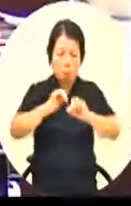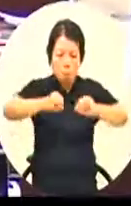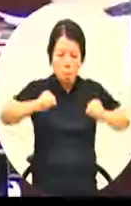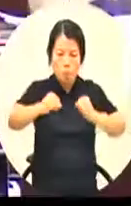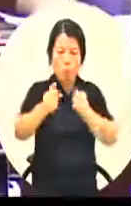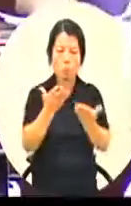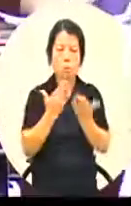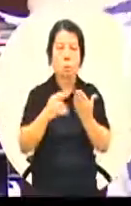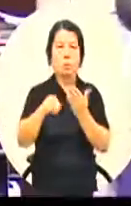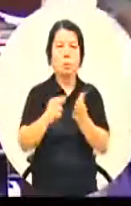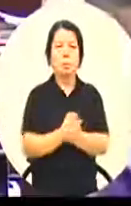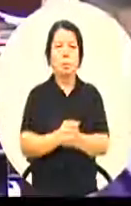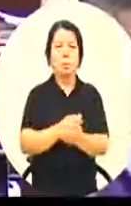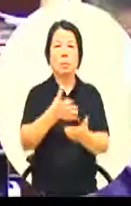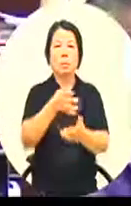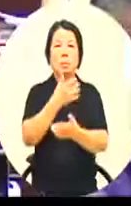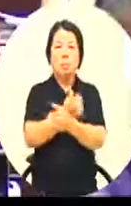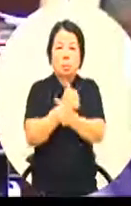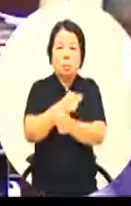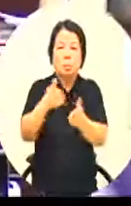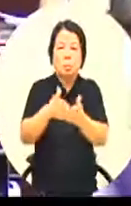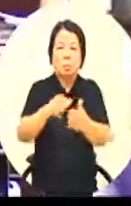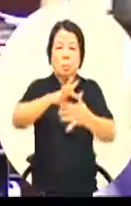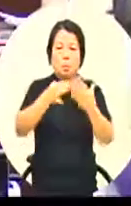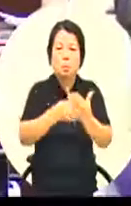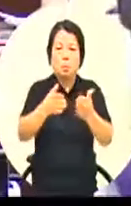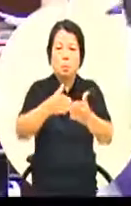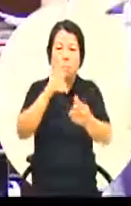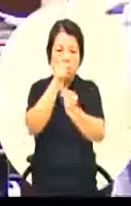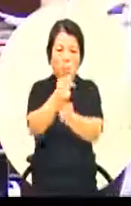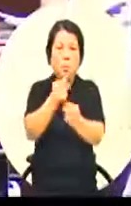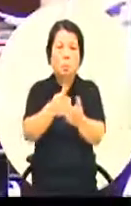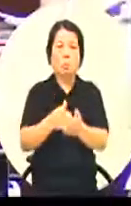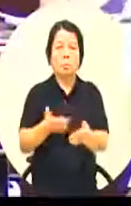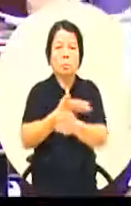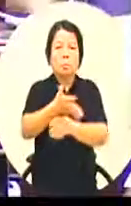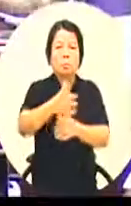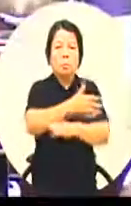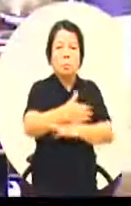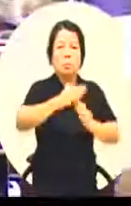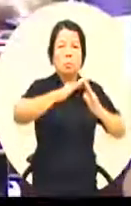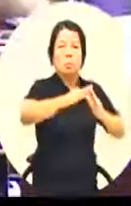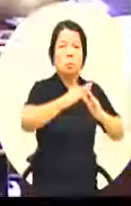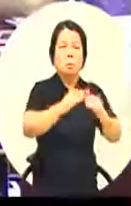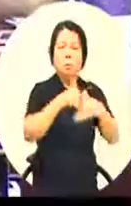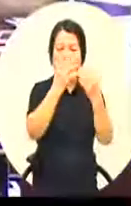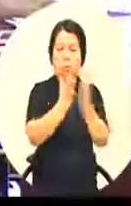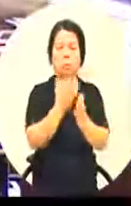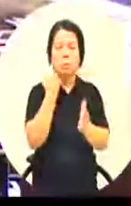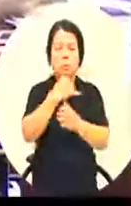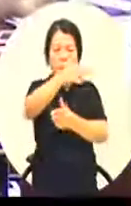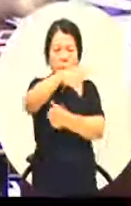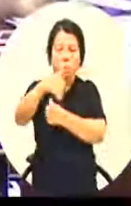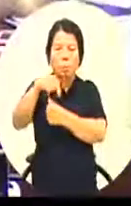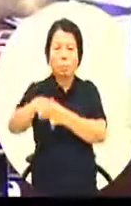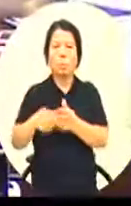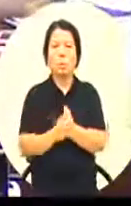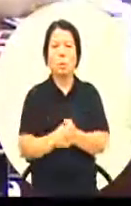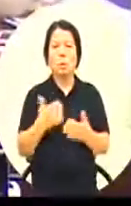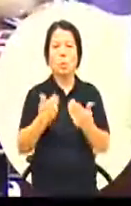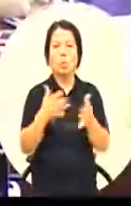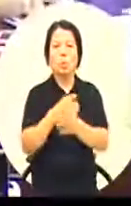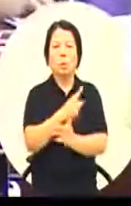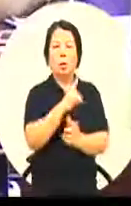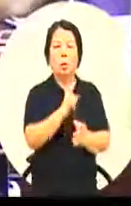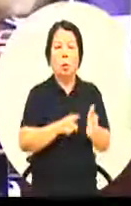甄试上呢，建立一个更好的一个制度，那也最好让各县市的都能够参与进来，就避免在某一个专业